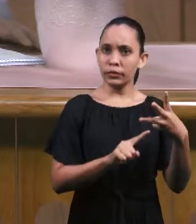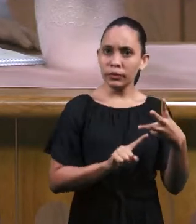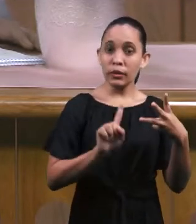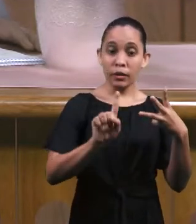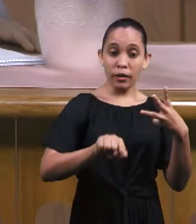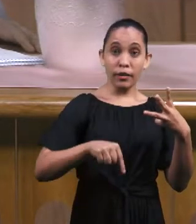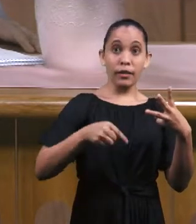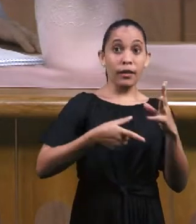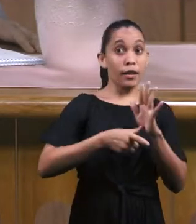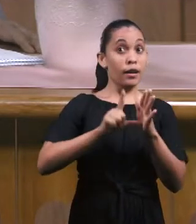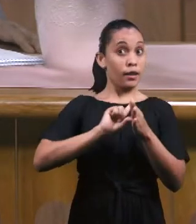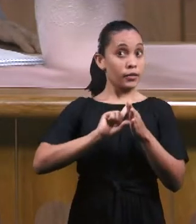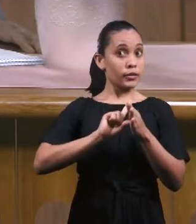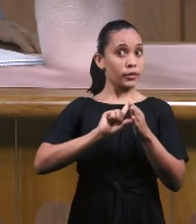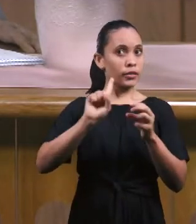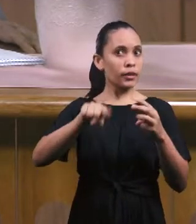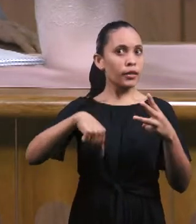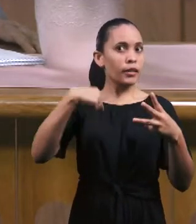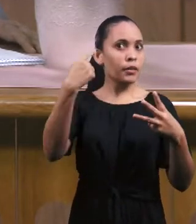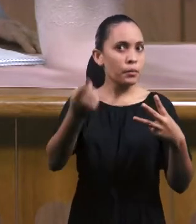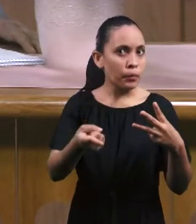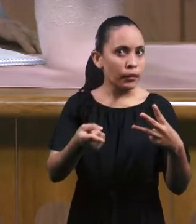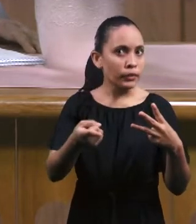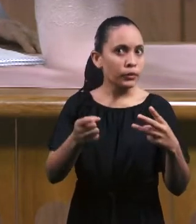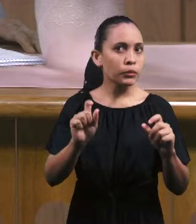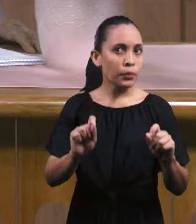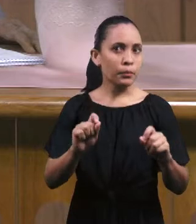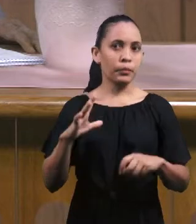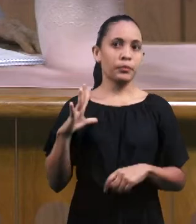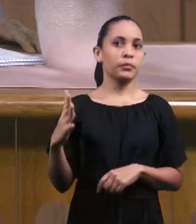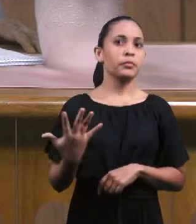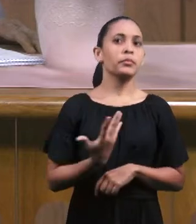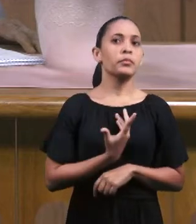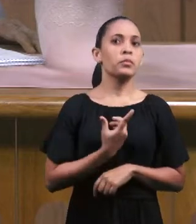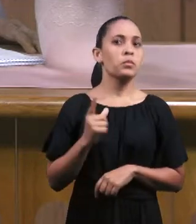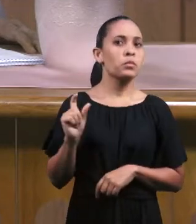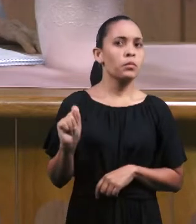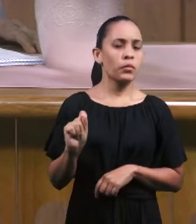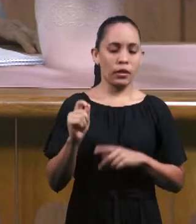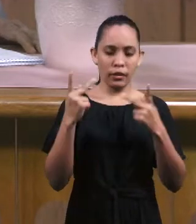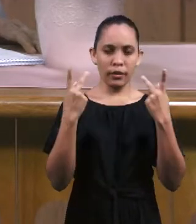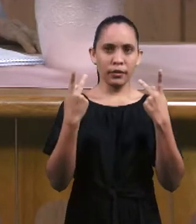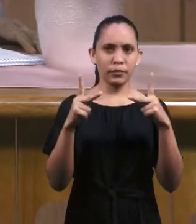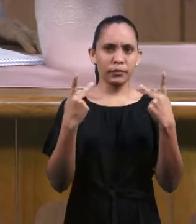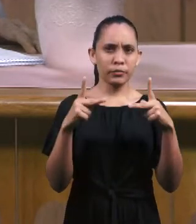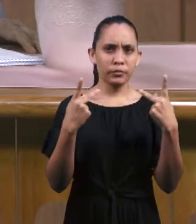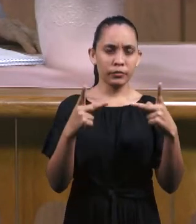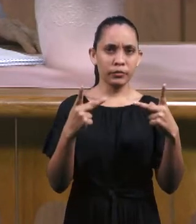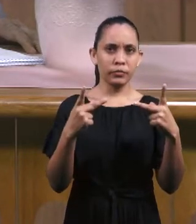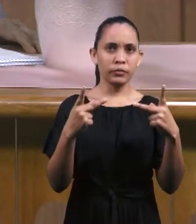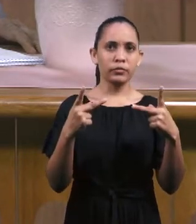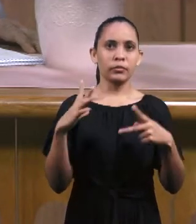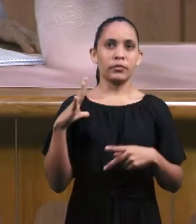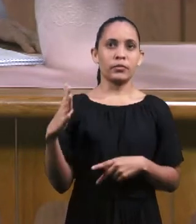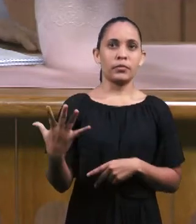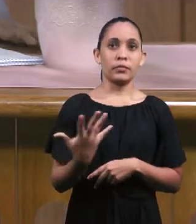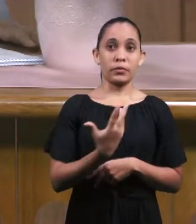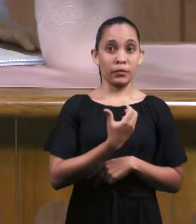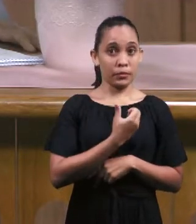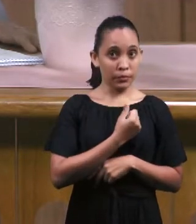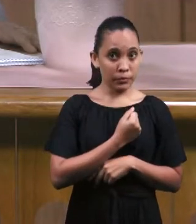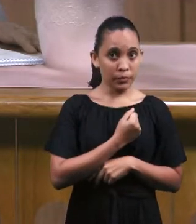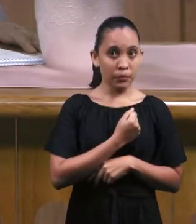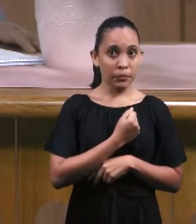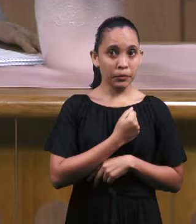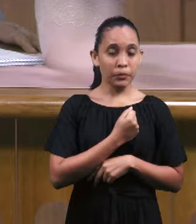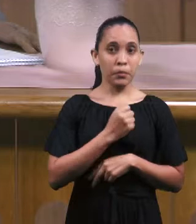relatifs à après. Donc avant, donc le salut que l'Église prêchait, c'était le salut par les œuvres. Il prêchait l'idolâtrie qui